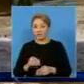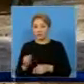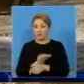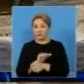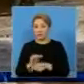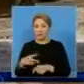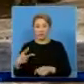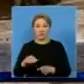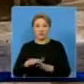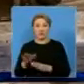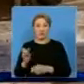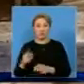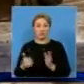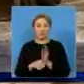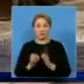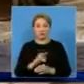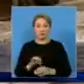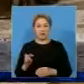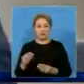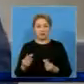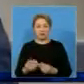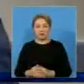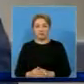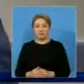содержание 2,6 миллиардов тенге.